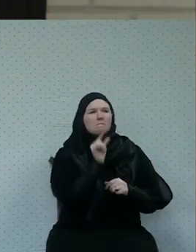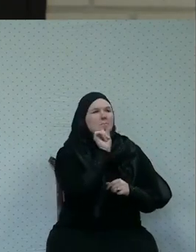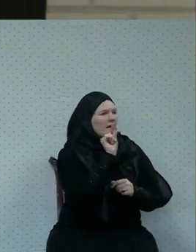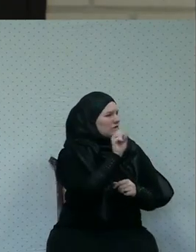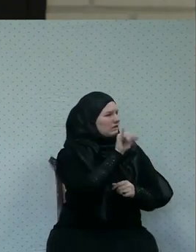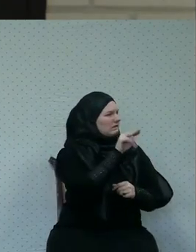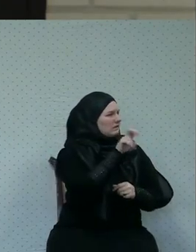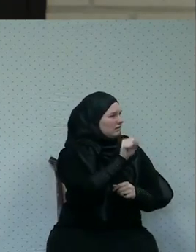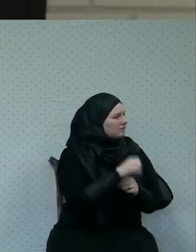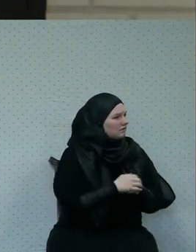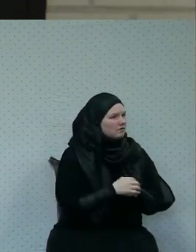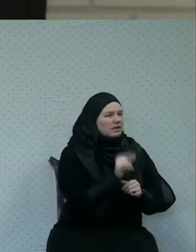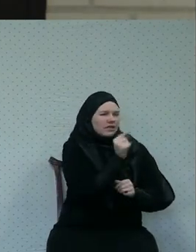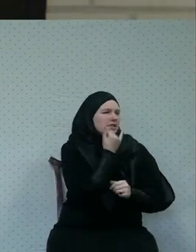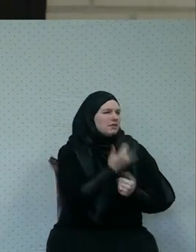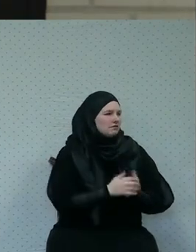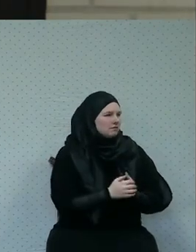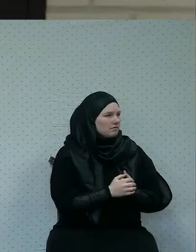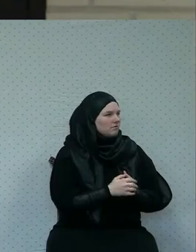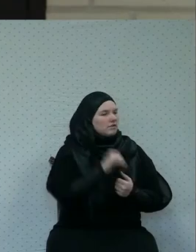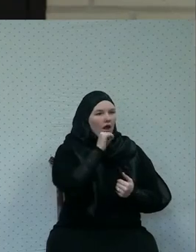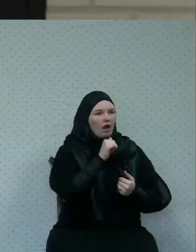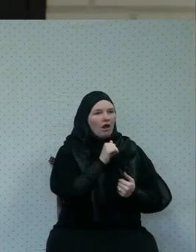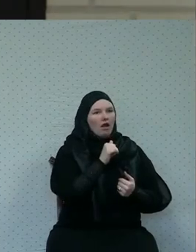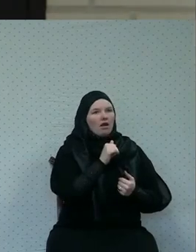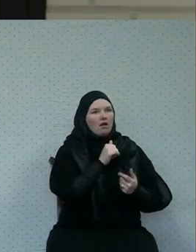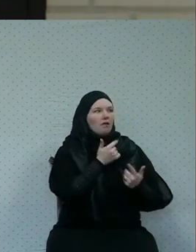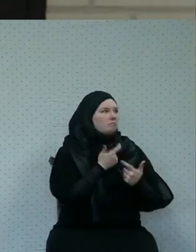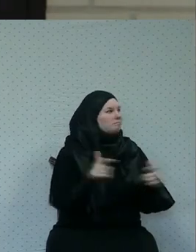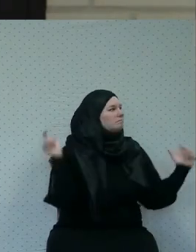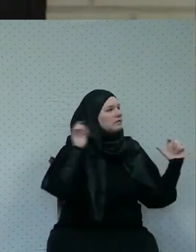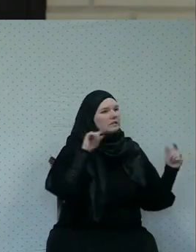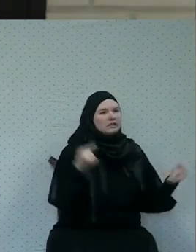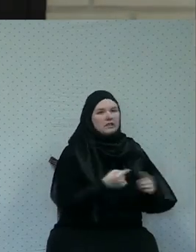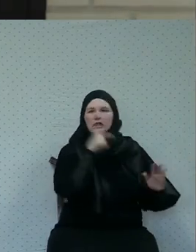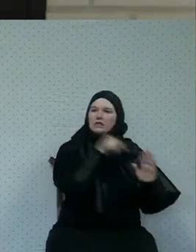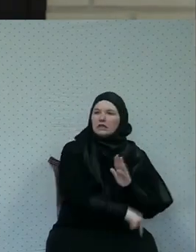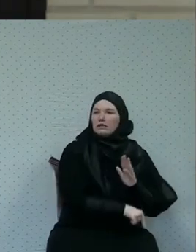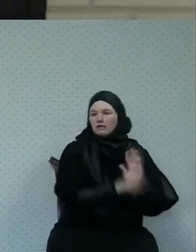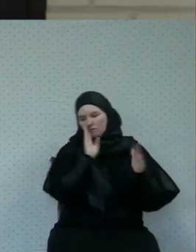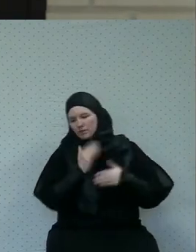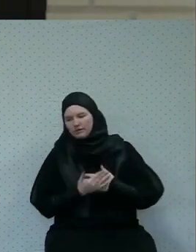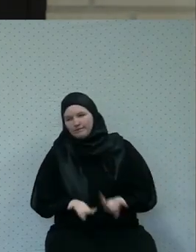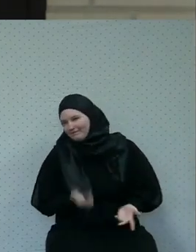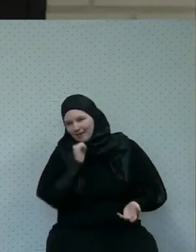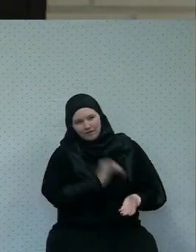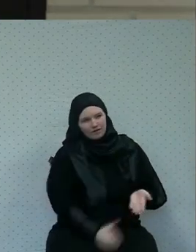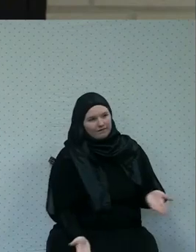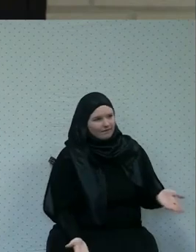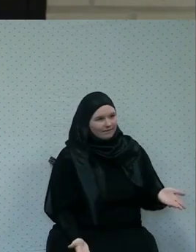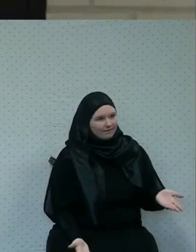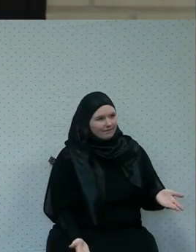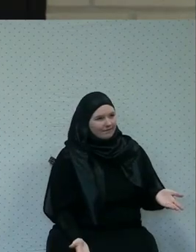sins. بين الصلاة والصلاة كفارة لما بينهما من الجمعة إلى الجمعة كفارة